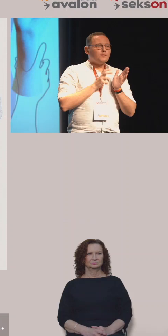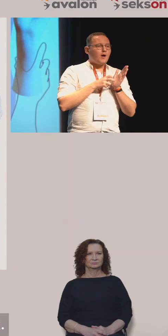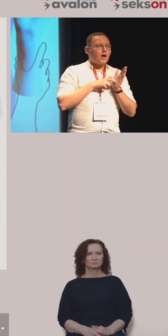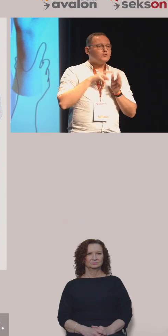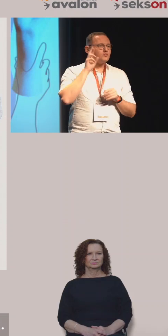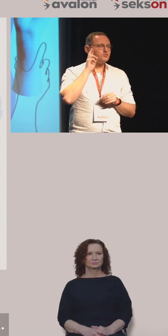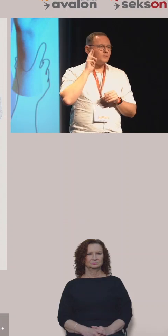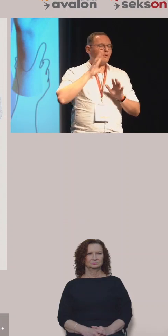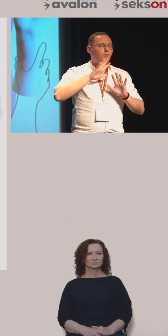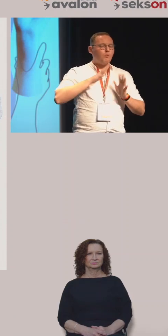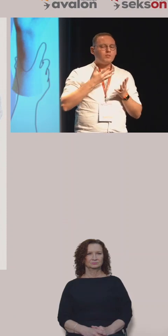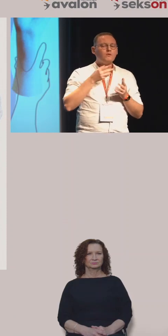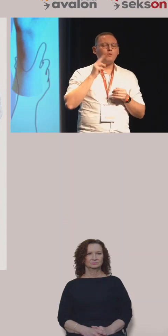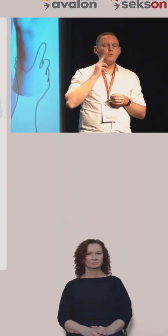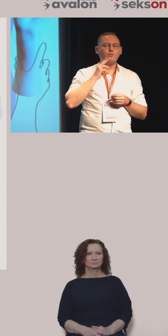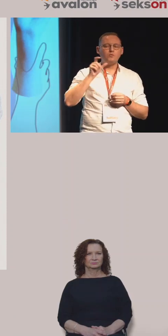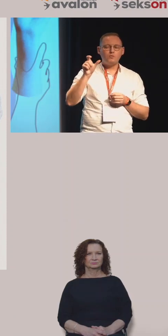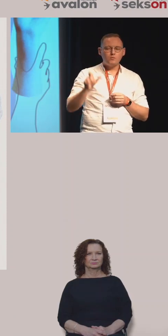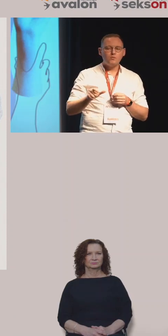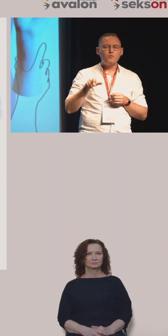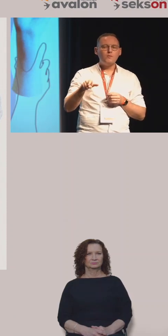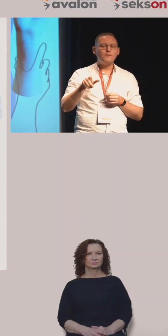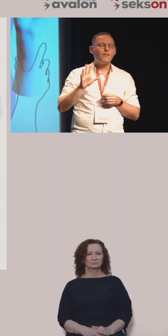słówek. Bardzo często